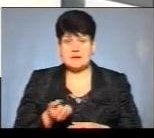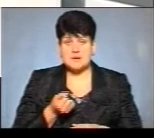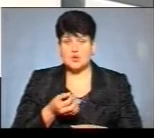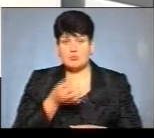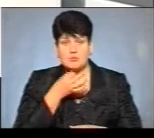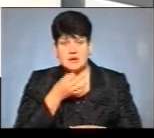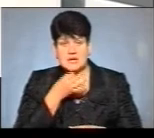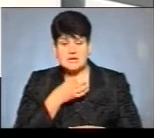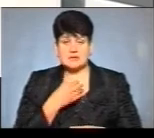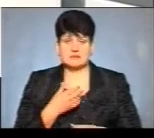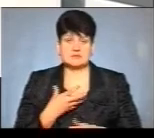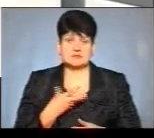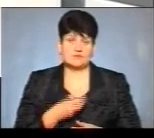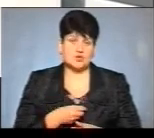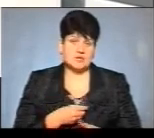ліків, за своїм